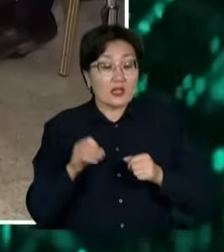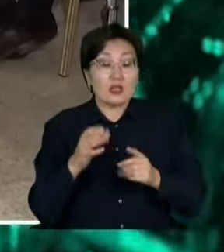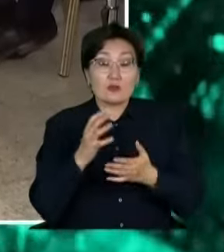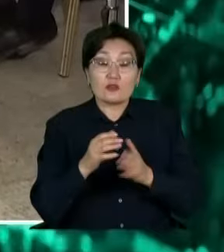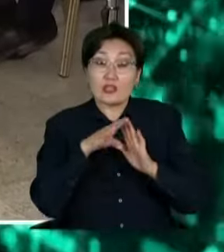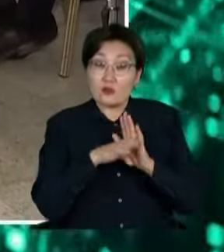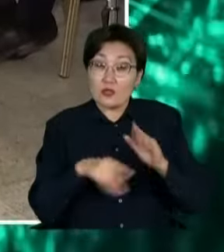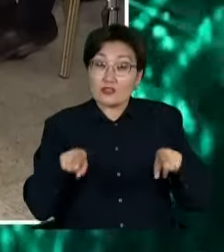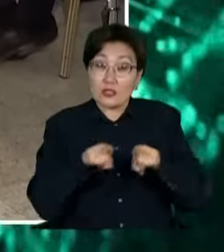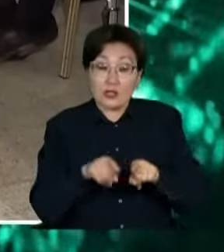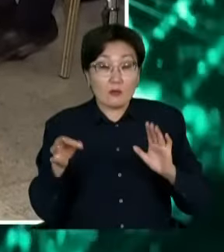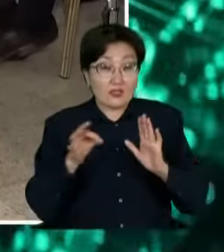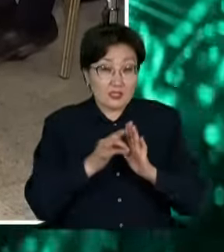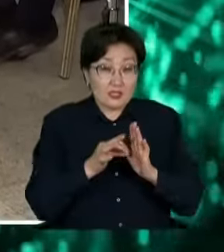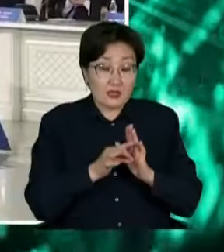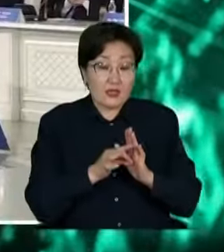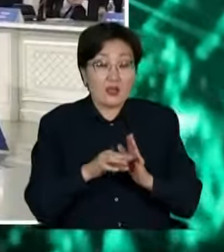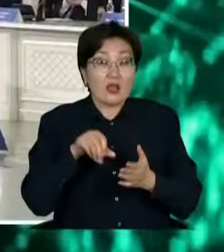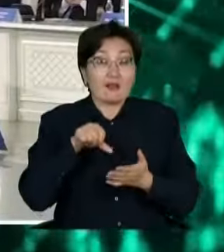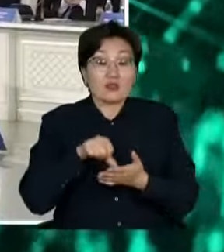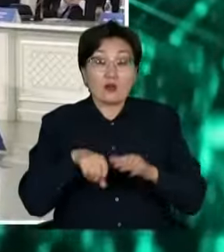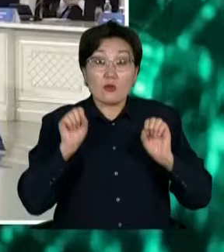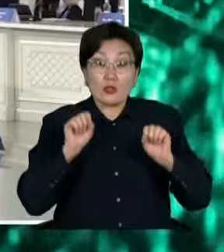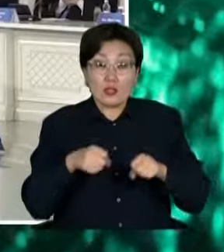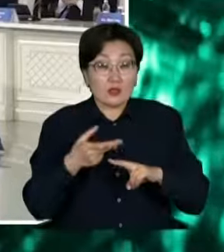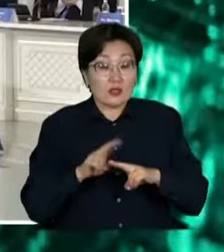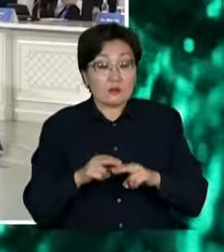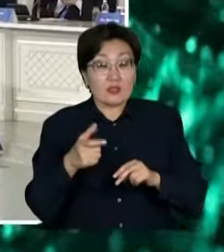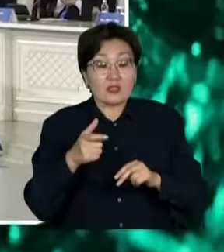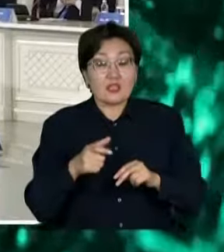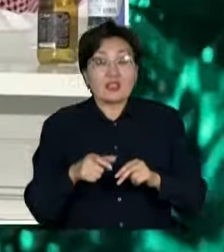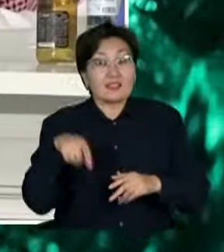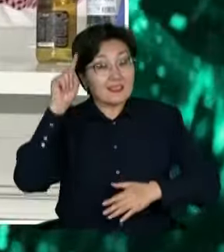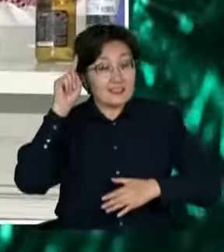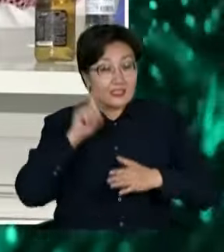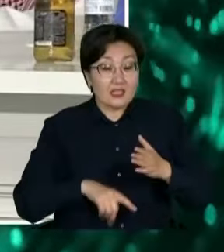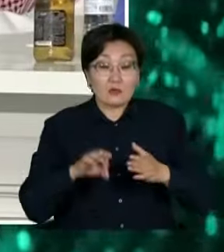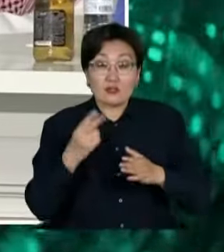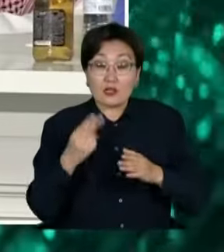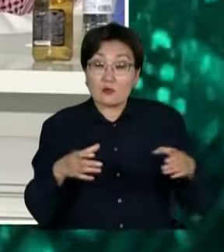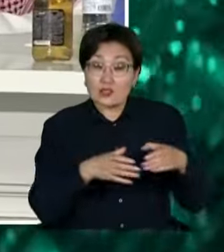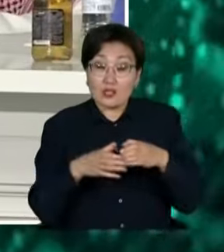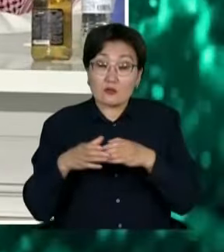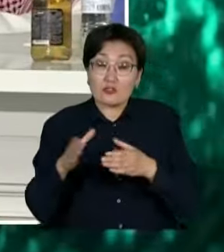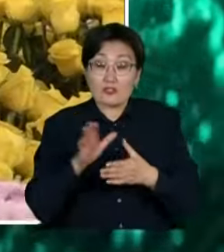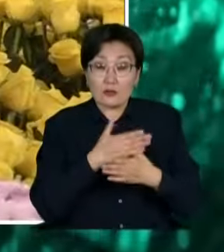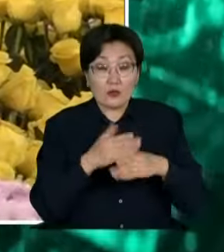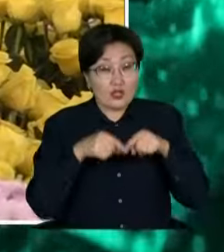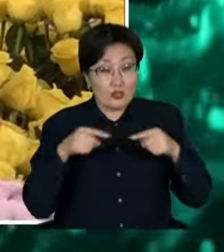ресурстары осындай мақсаттарға тартылуы мүмкін. Бұл этникалық, діни және әлеуметтік топтар арасында